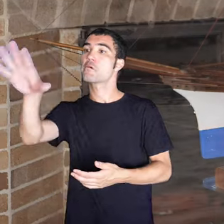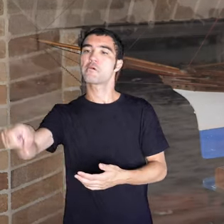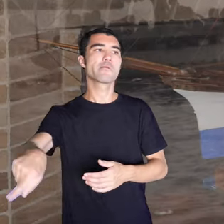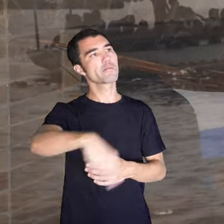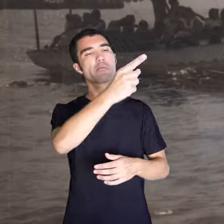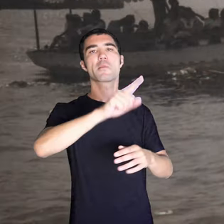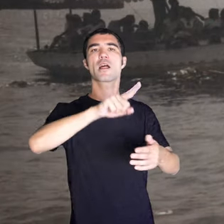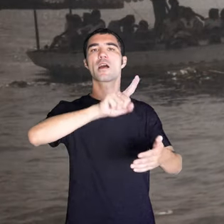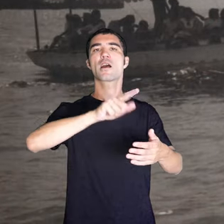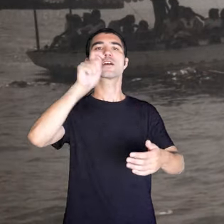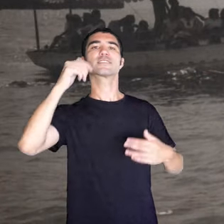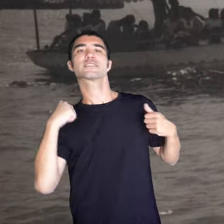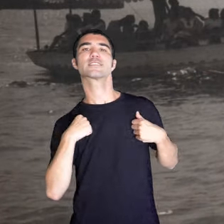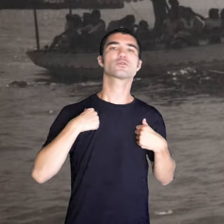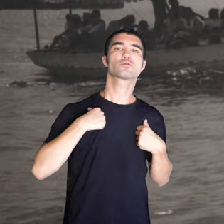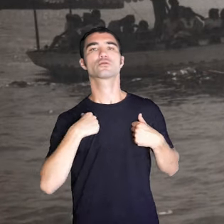excursions.